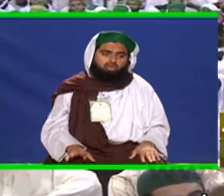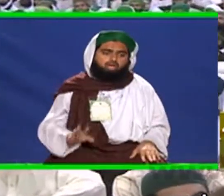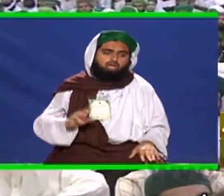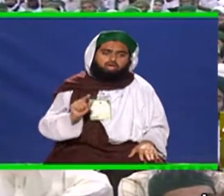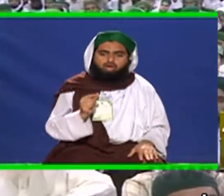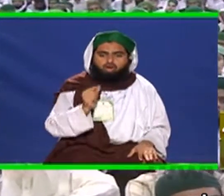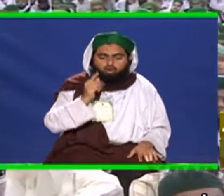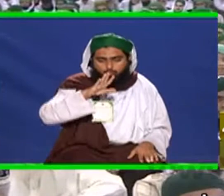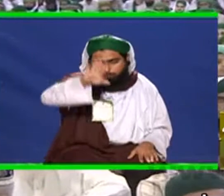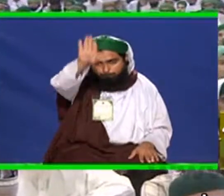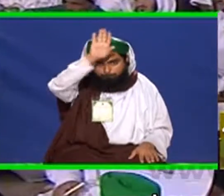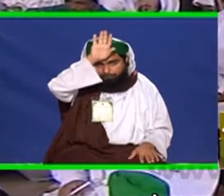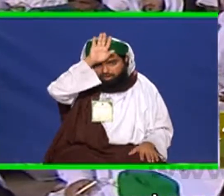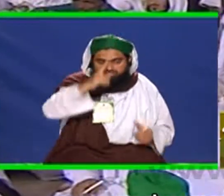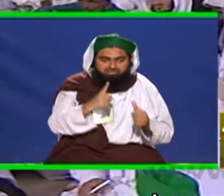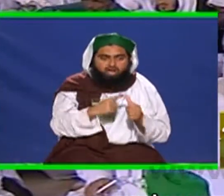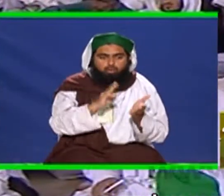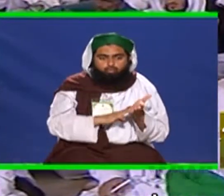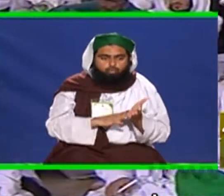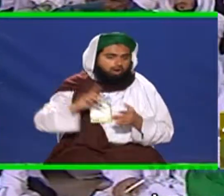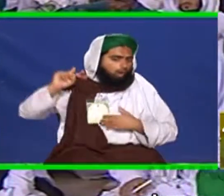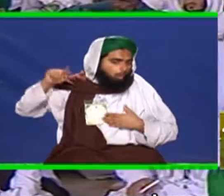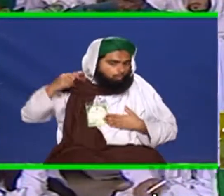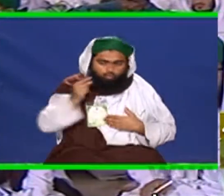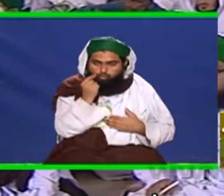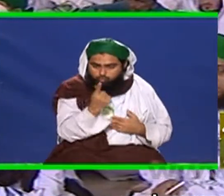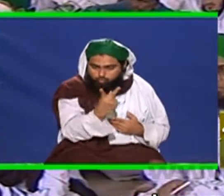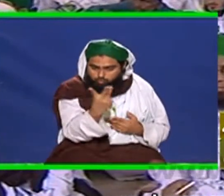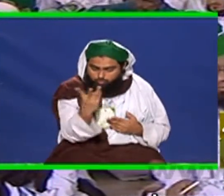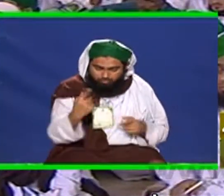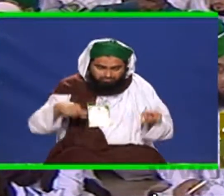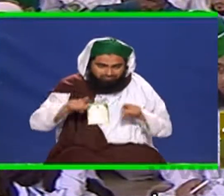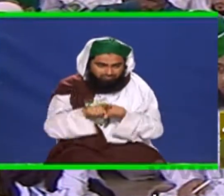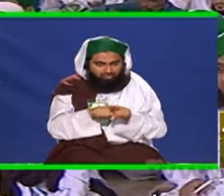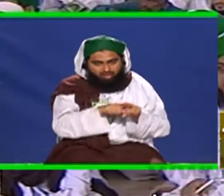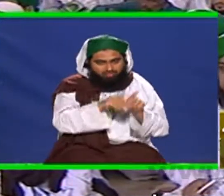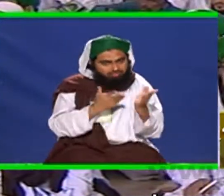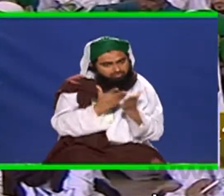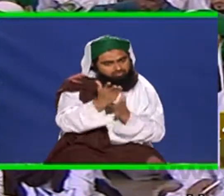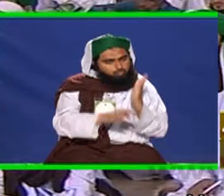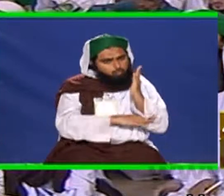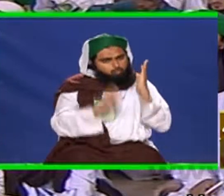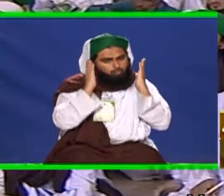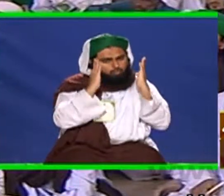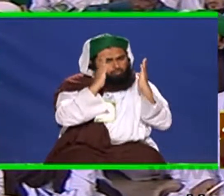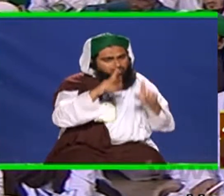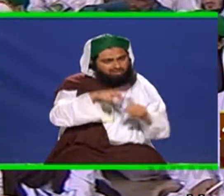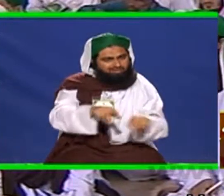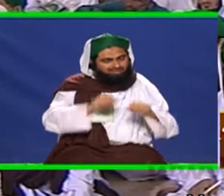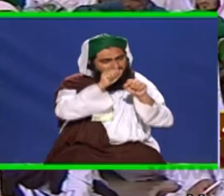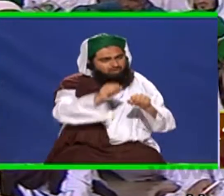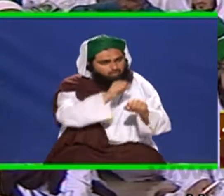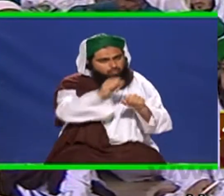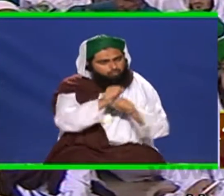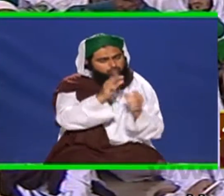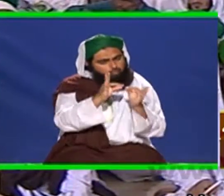وفادار فوج کا دستہ لیا اور ان کے ساتھ ہو کر وہ گھوڑے میں سوار ہو کر چل پڑا. اس قدر وہ سہما